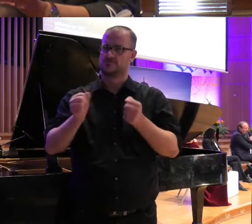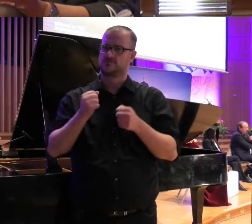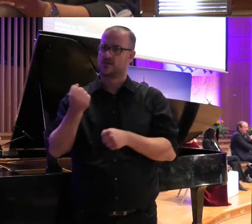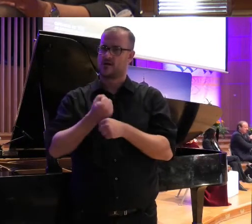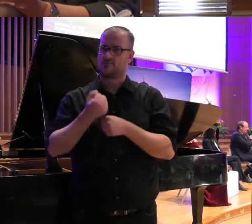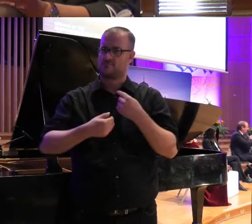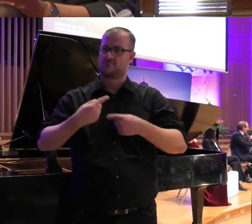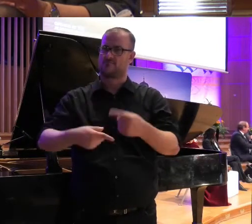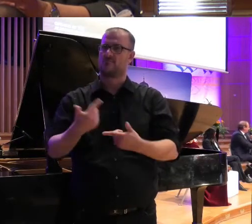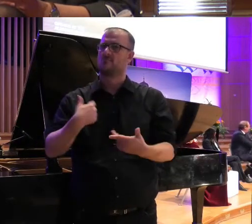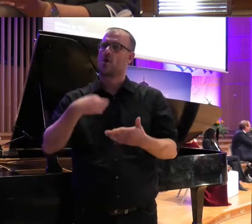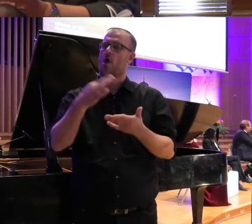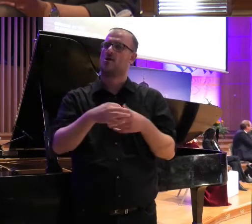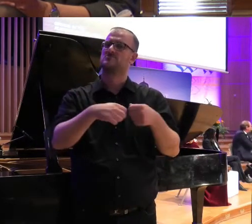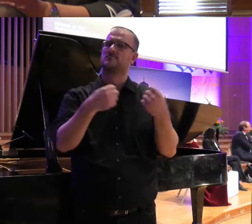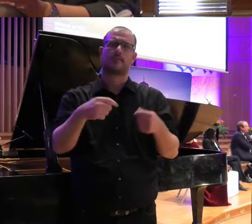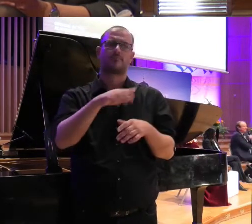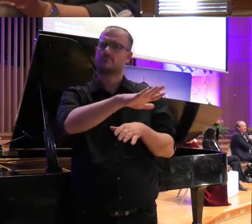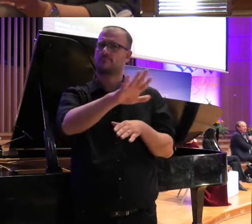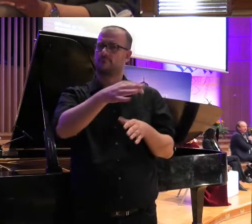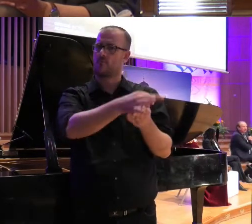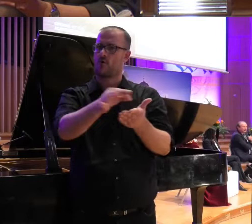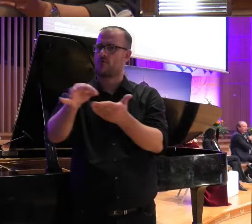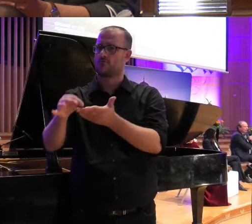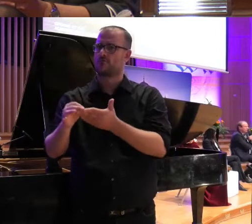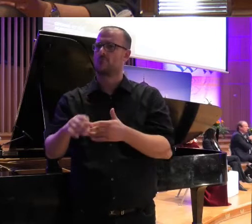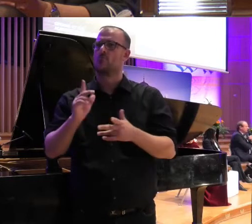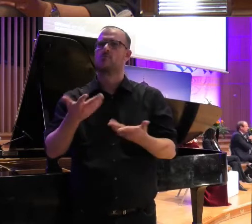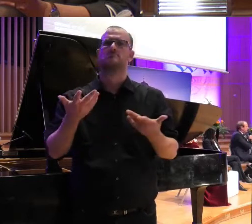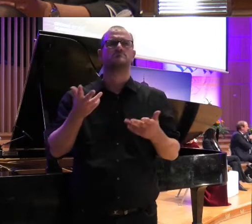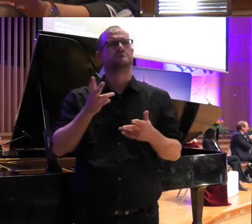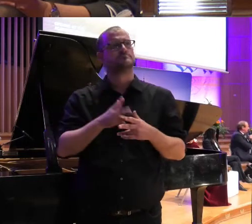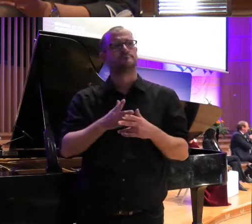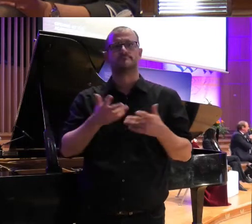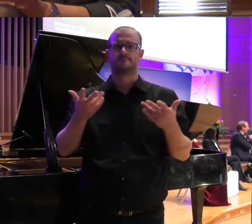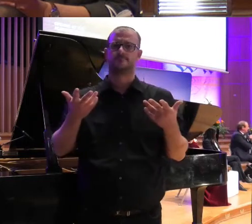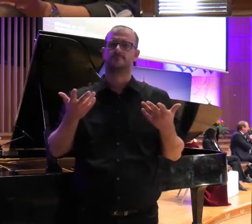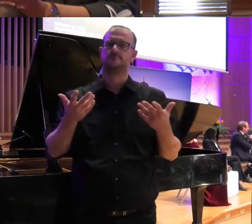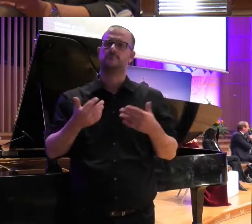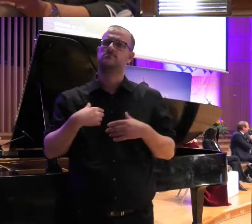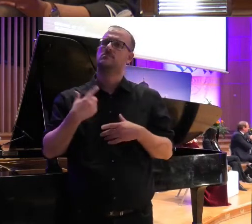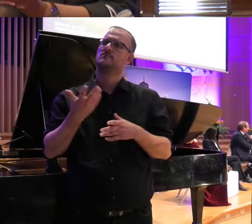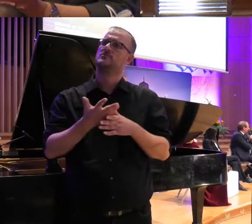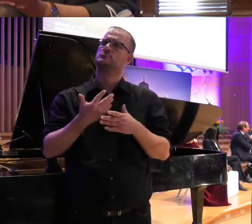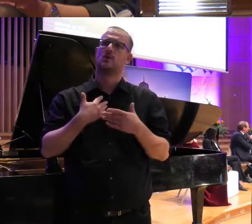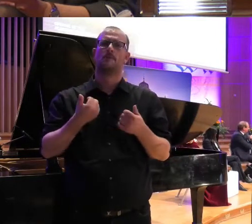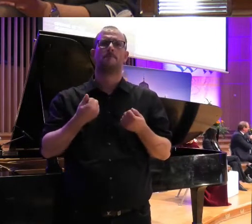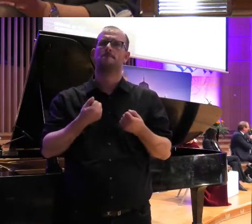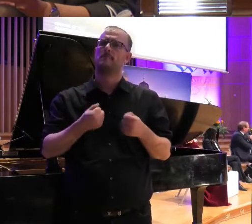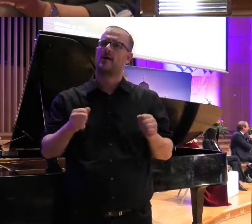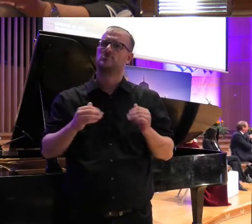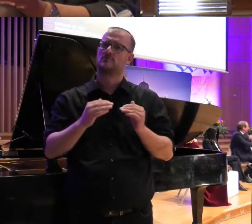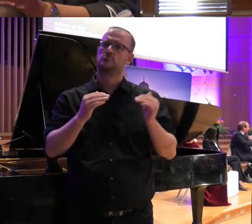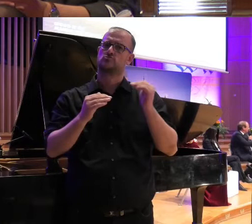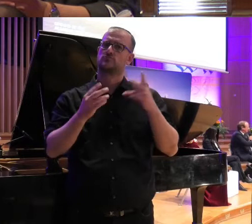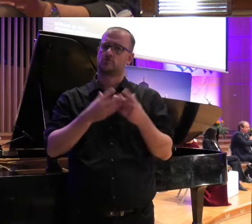mit den Ortsverbänden, die vor Ort sind. Und im Grunde genommen sind hier Bereitschaftsstufen ausgelöst worden, die